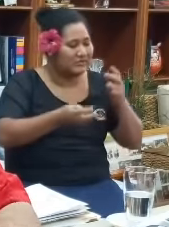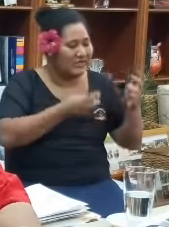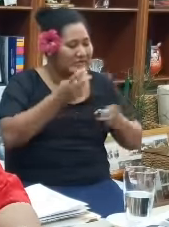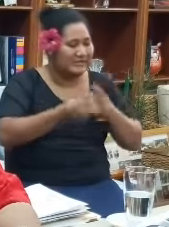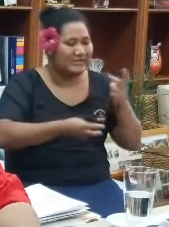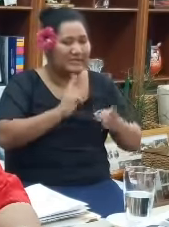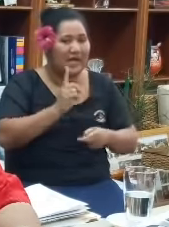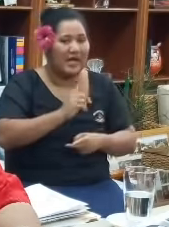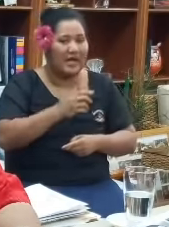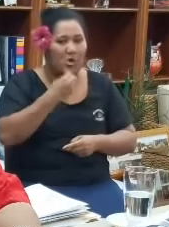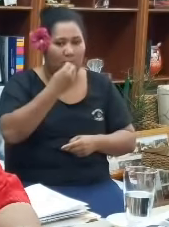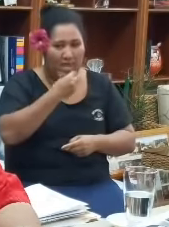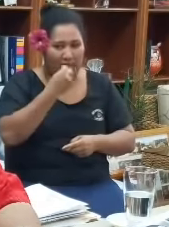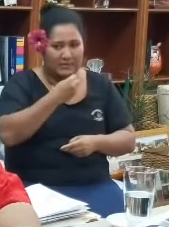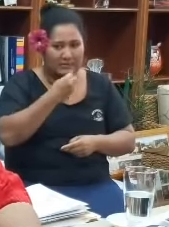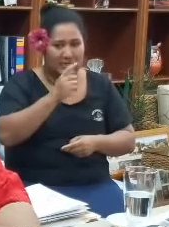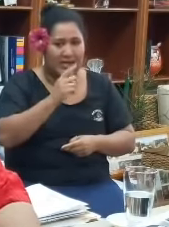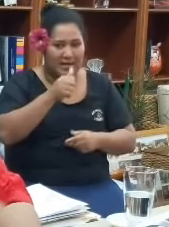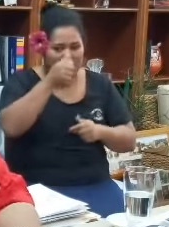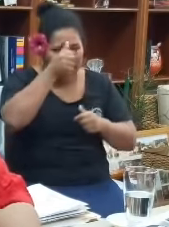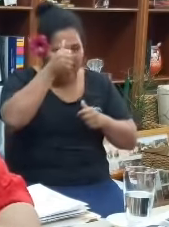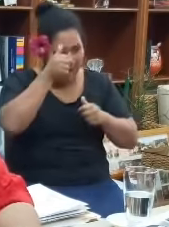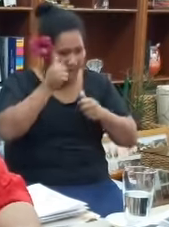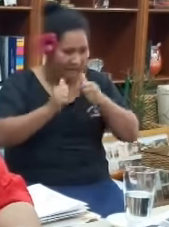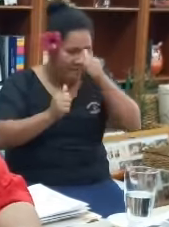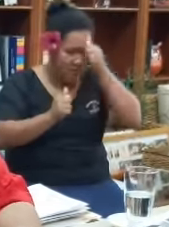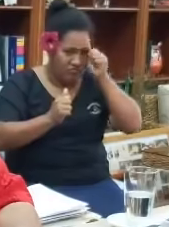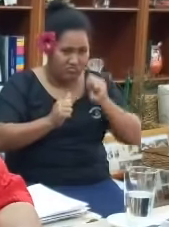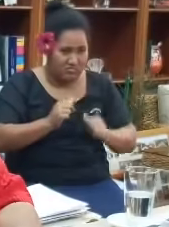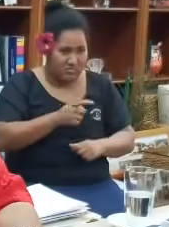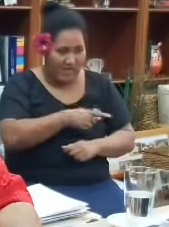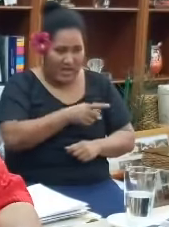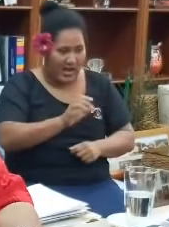ai. Elafo. Elifiafu la vangala.